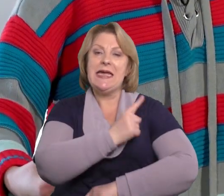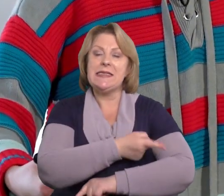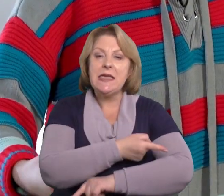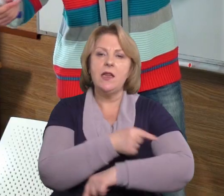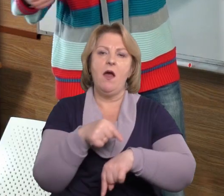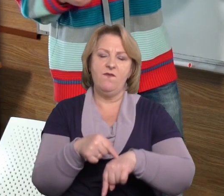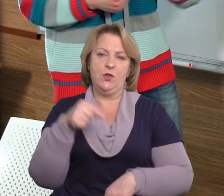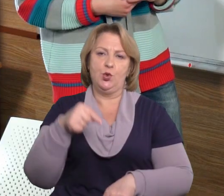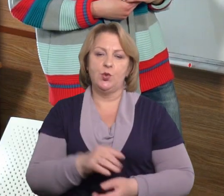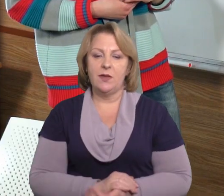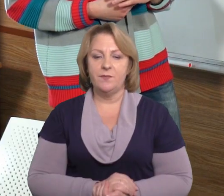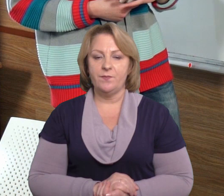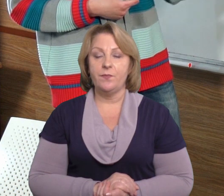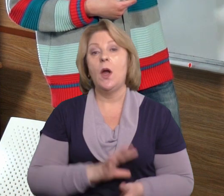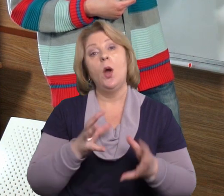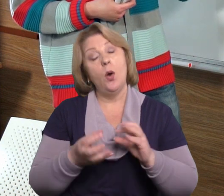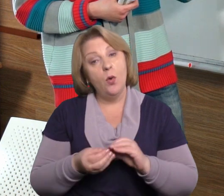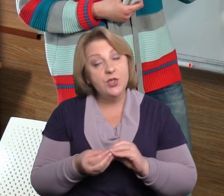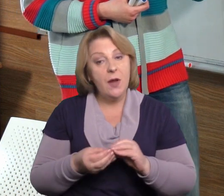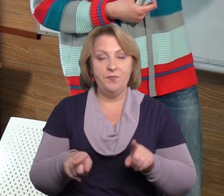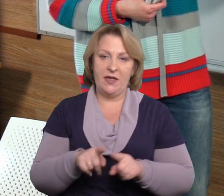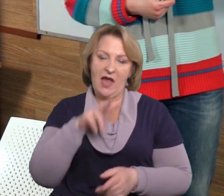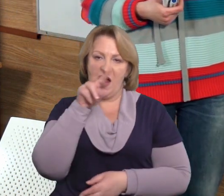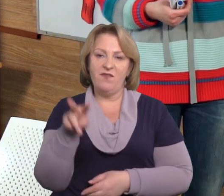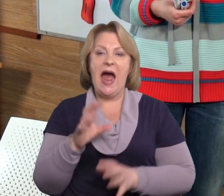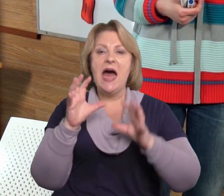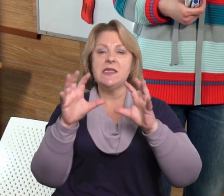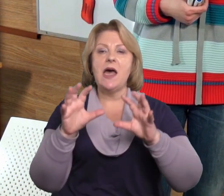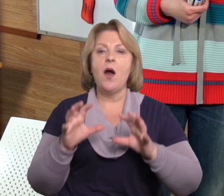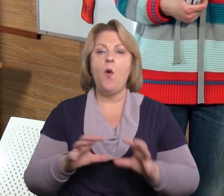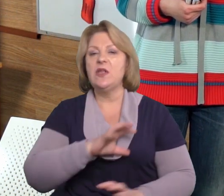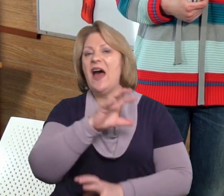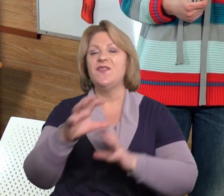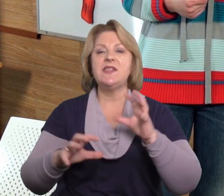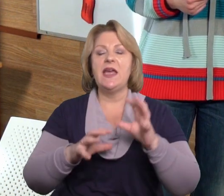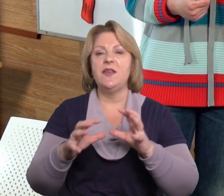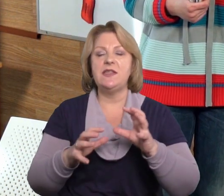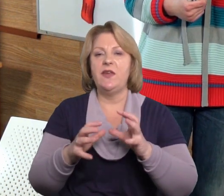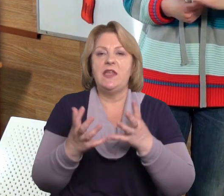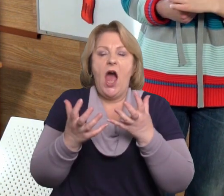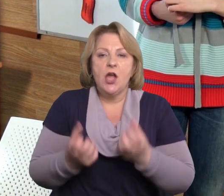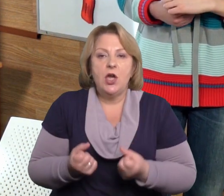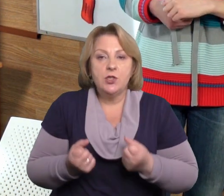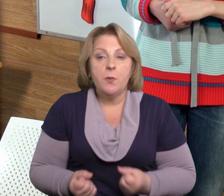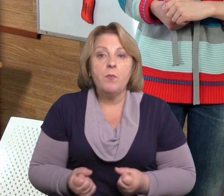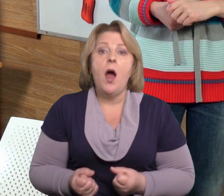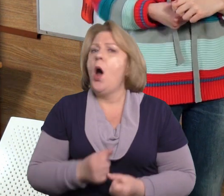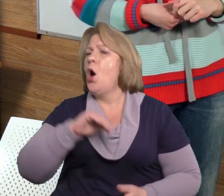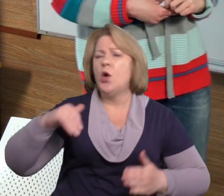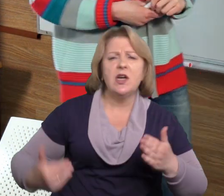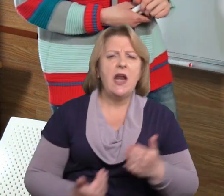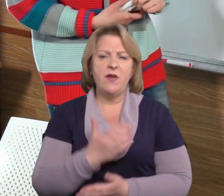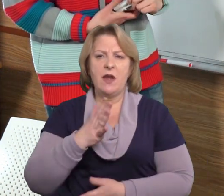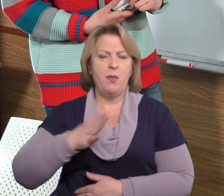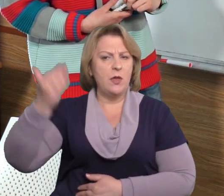відчутною. Отже, так виглядає закон всесвітнього тяжіння. Революційним свого часу він був тому,